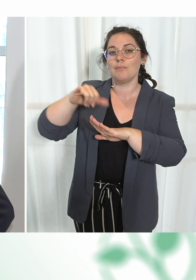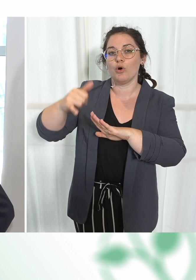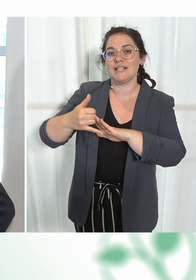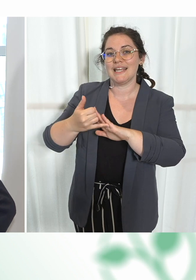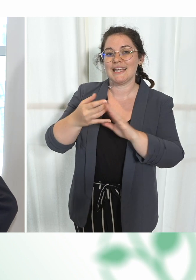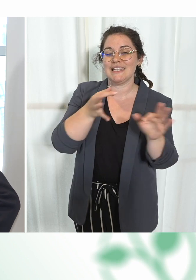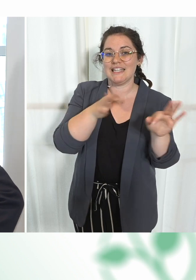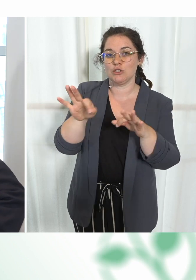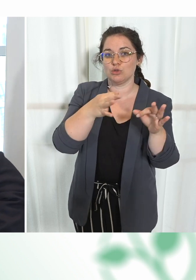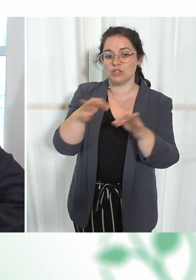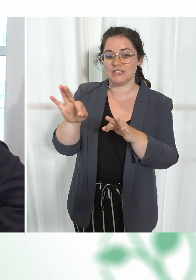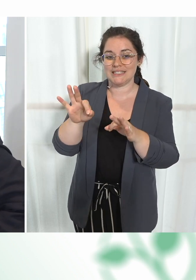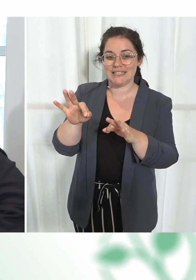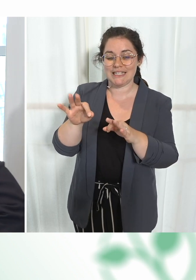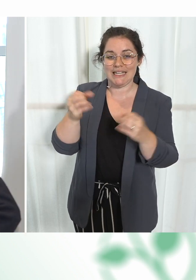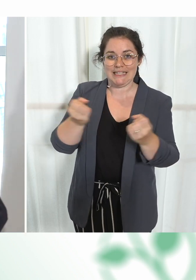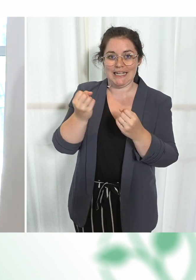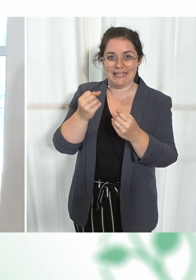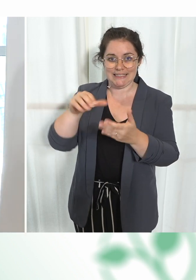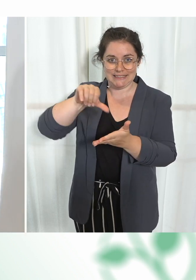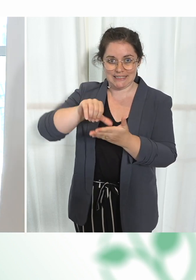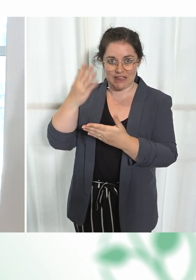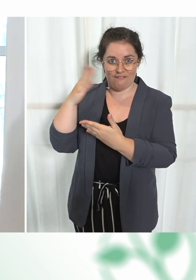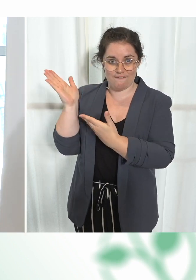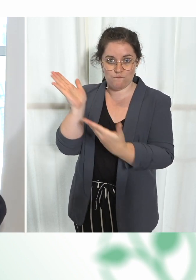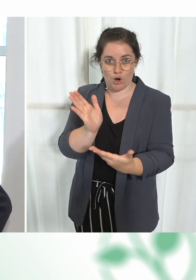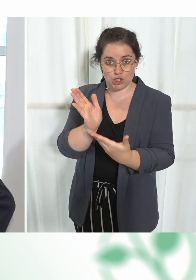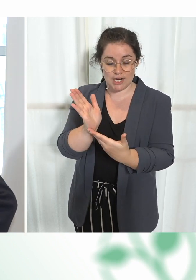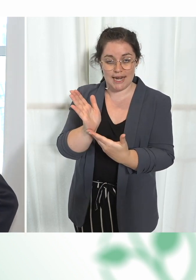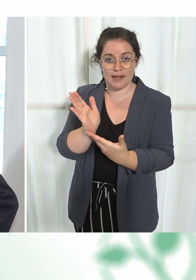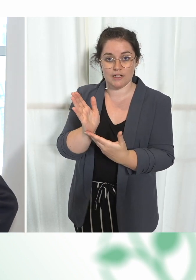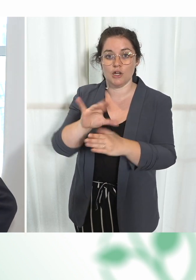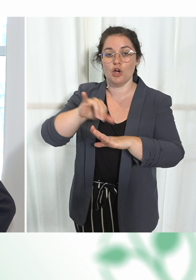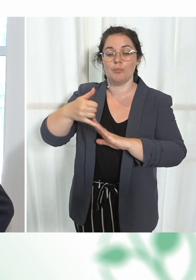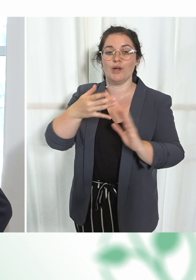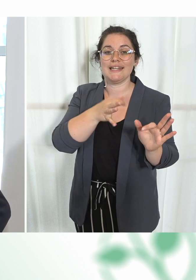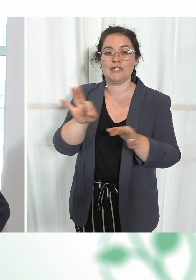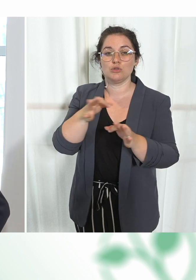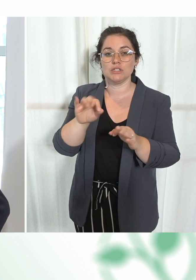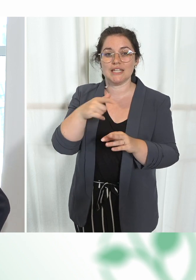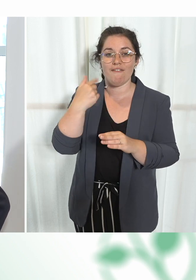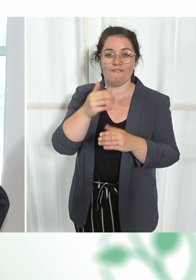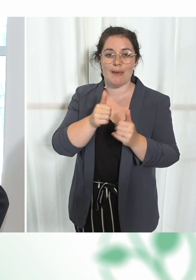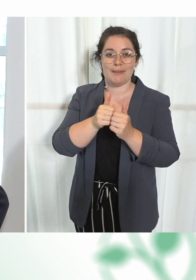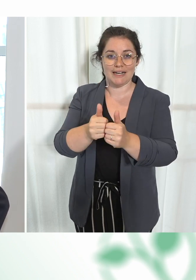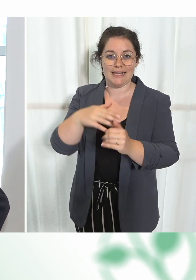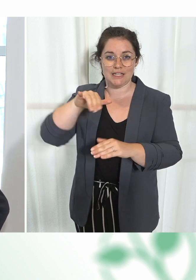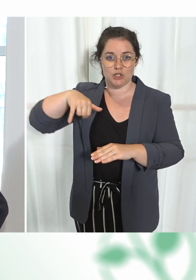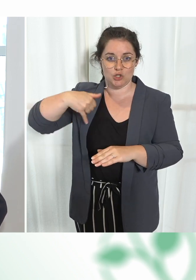Industrie beim Stahl im Sterner Trainingscenter vorgestellt. Im Projekt Industrie begleiten wir Jugendliche